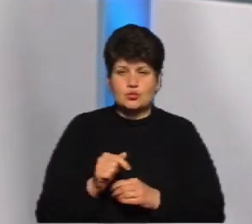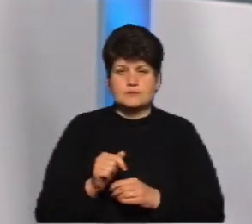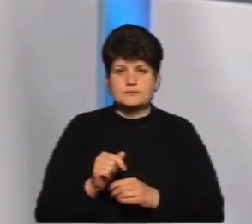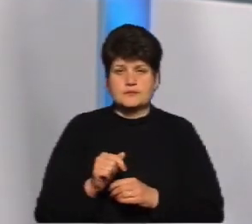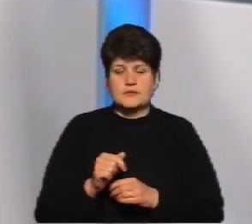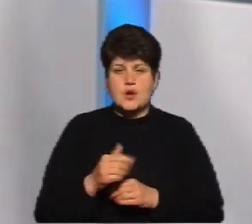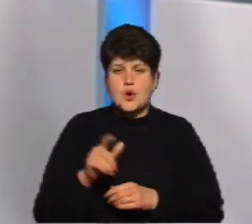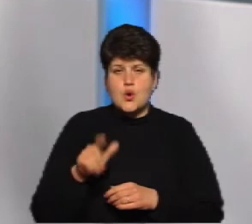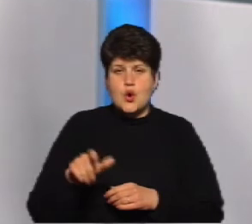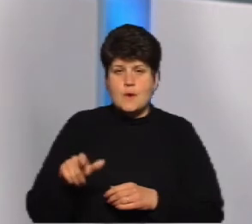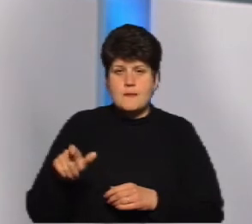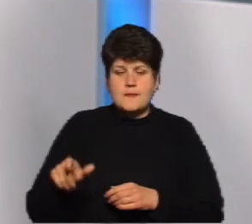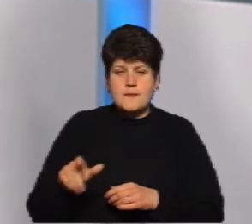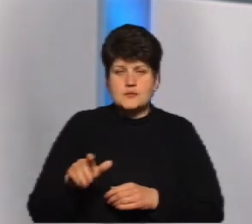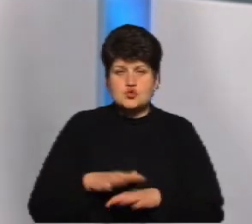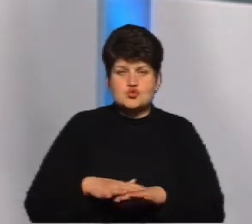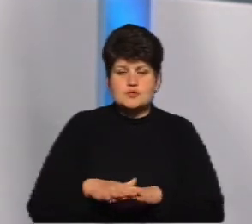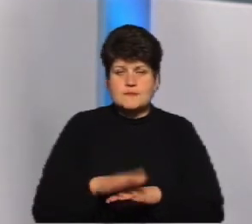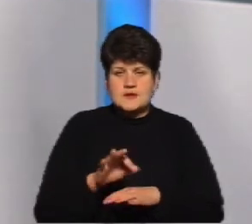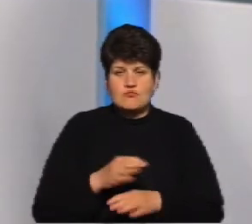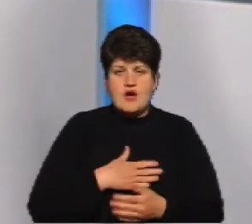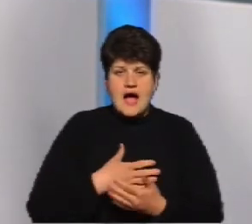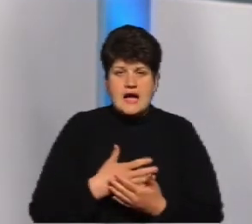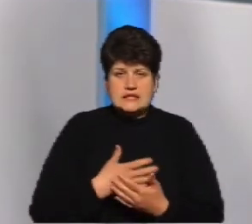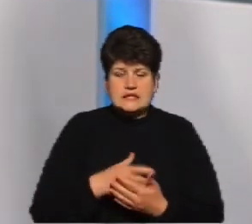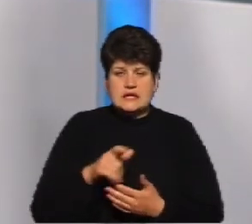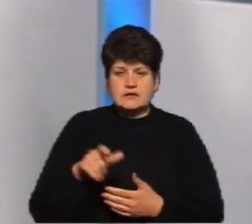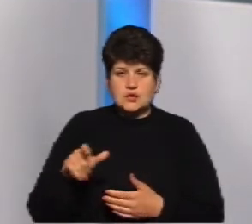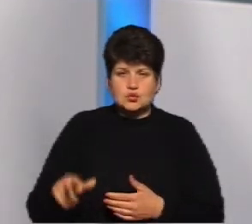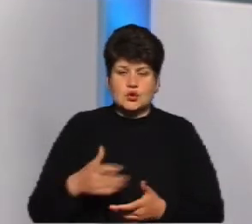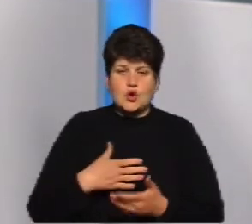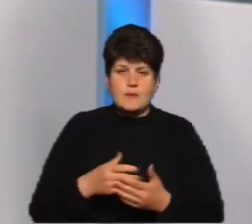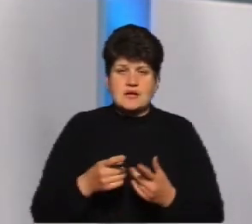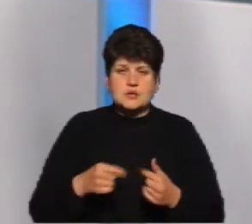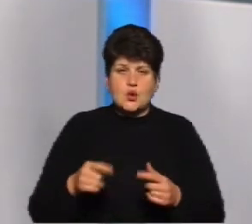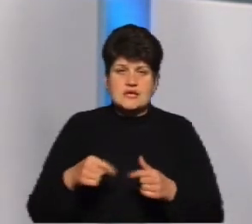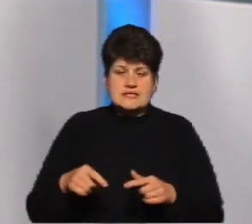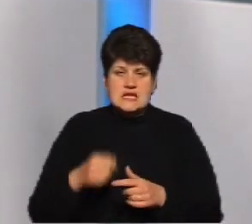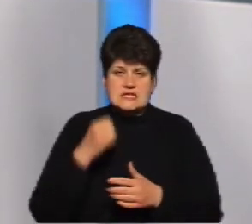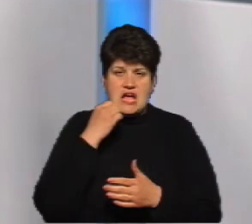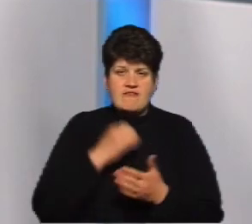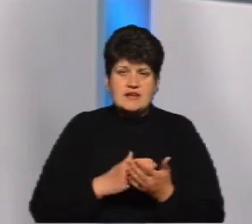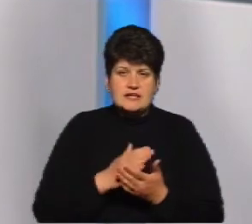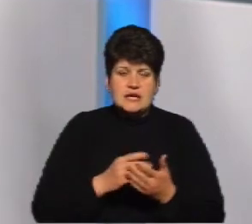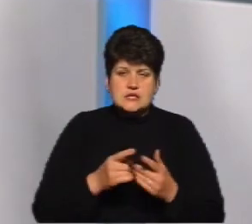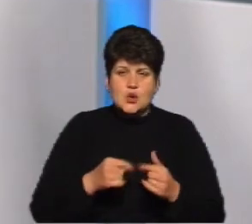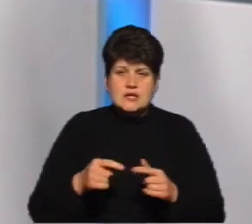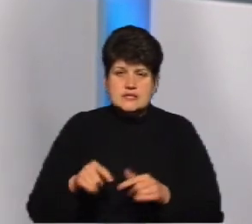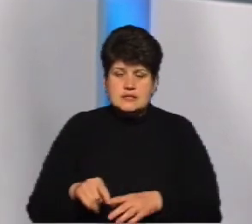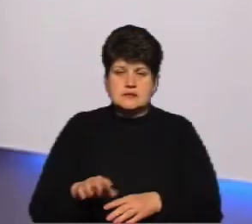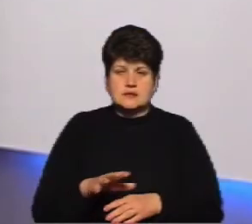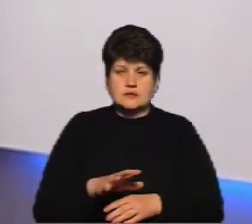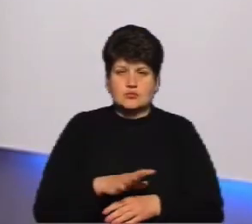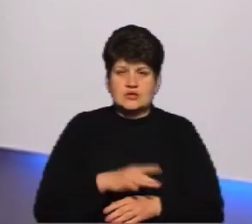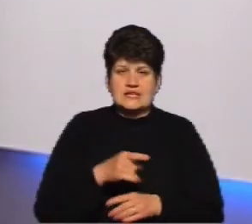громадянське суспільство, активні люди, ці громадські організації, ветеранські організації, які пройшли цю